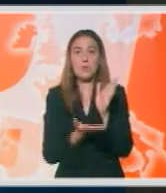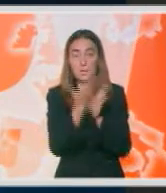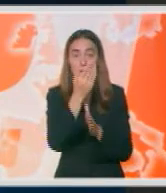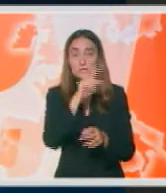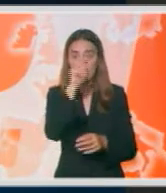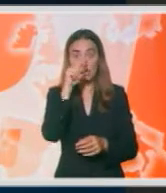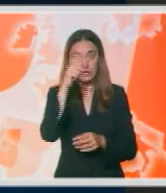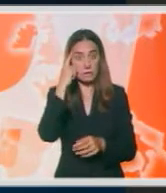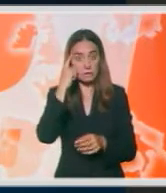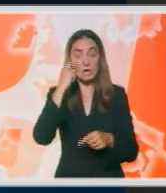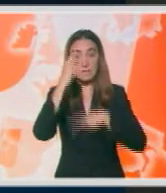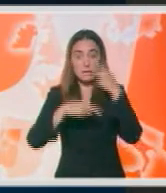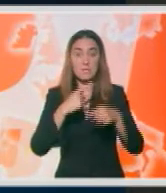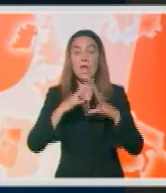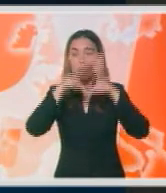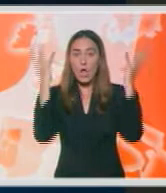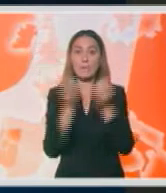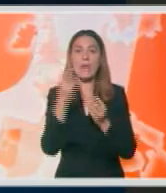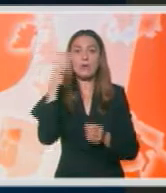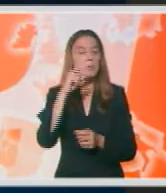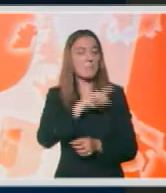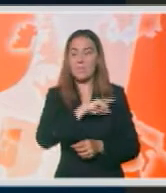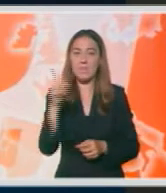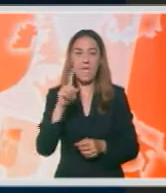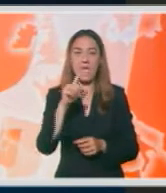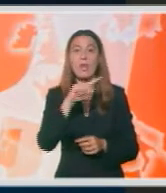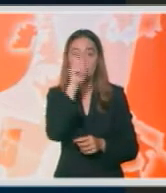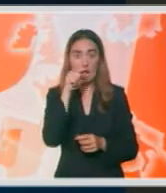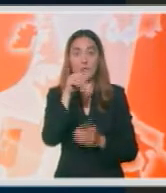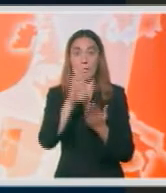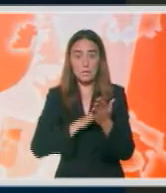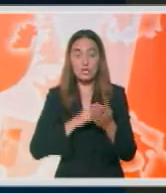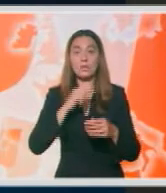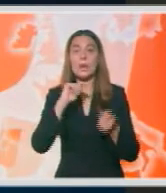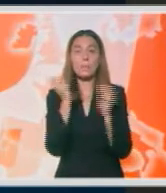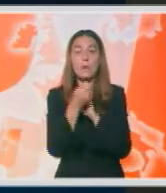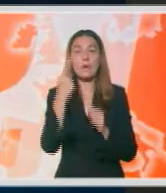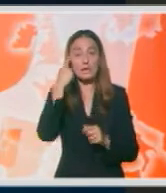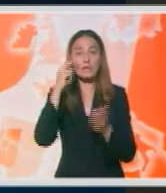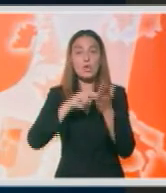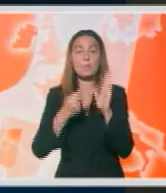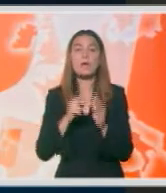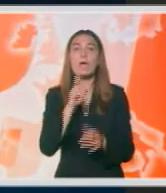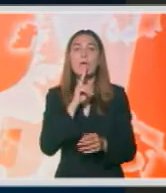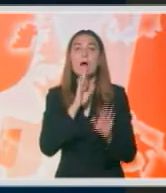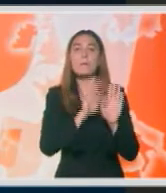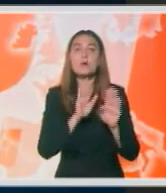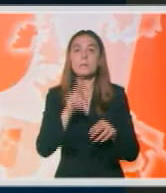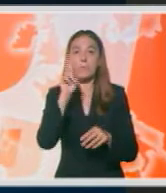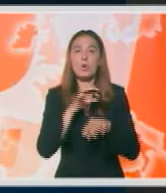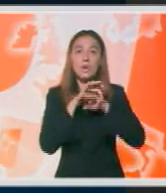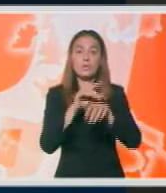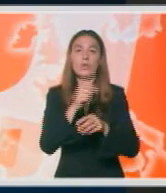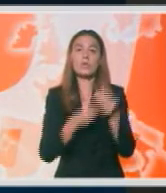to znatno izmeniti globalnu ekonomiju? Ne. Da li je ovo početak promene kineske politike koja bi postepeno mogla da dovede